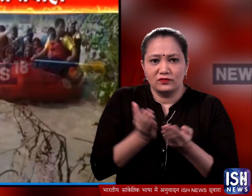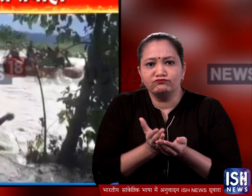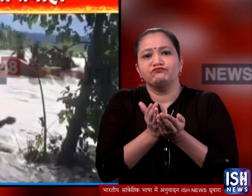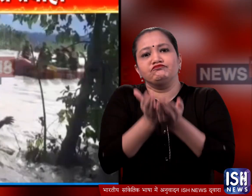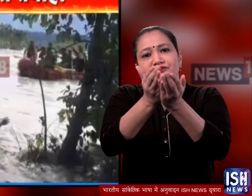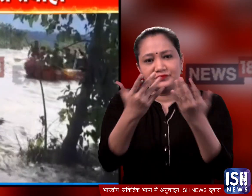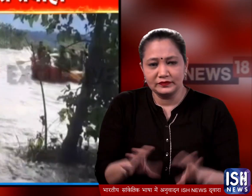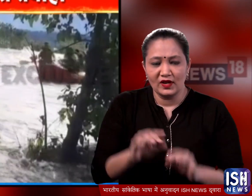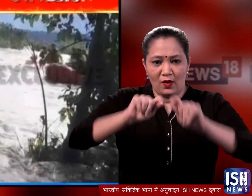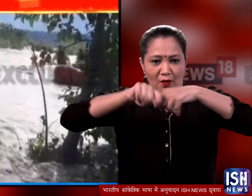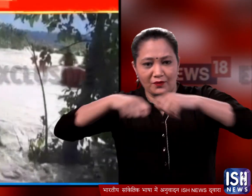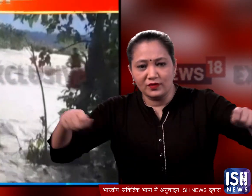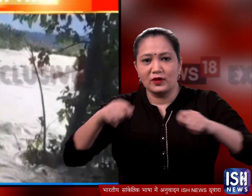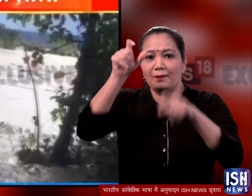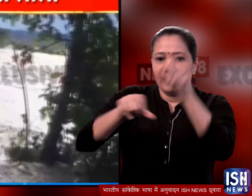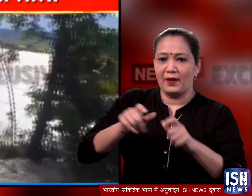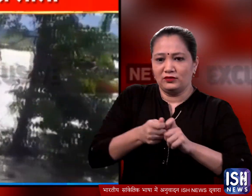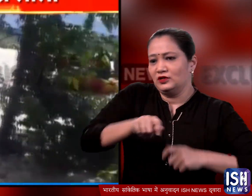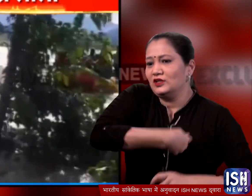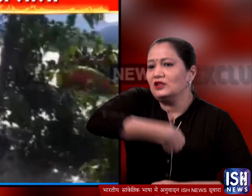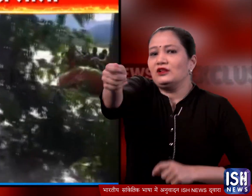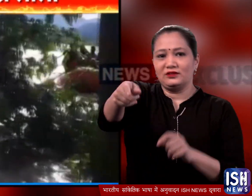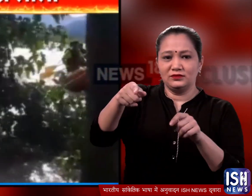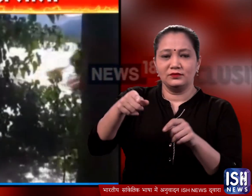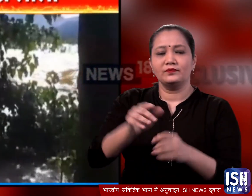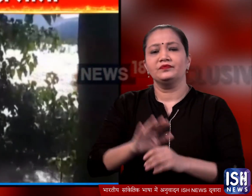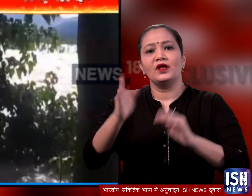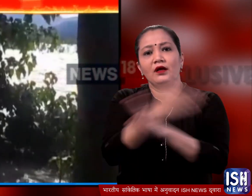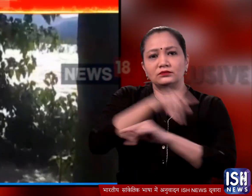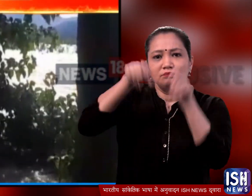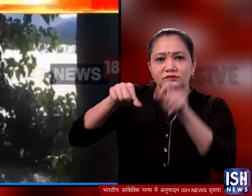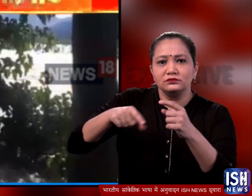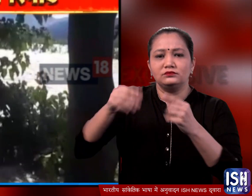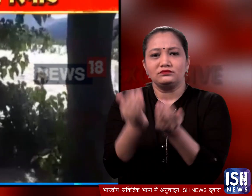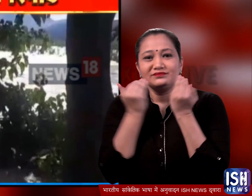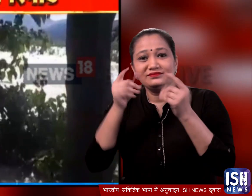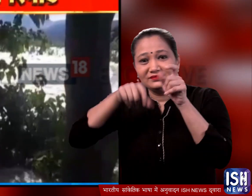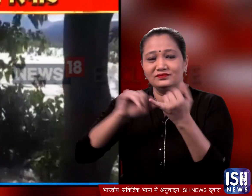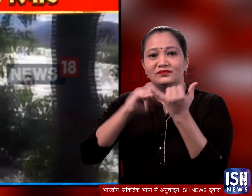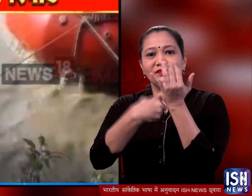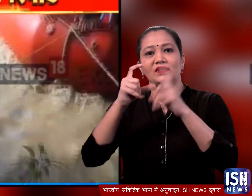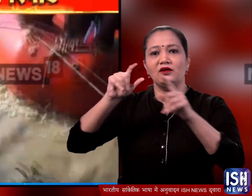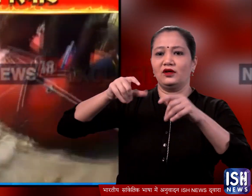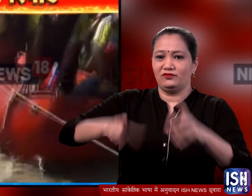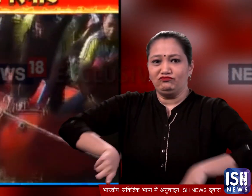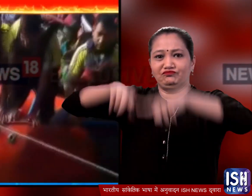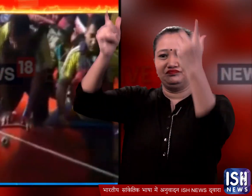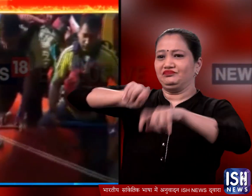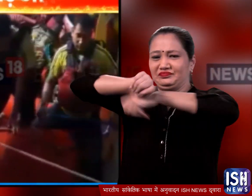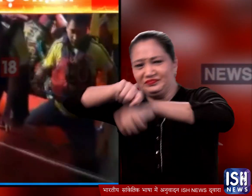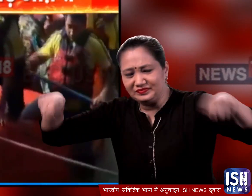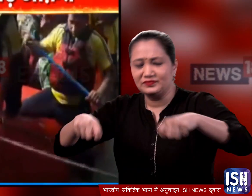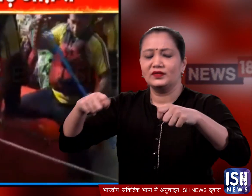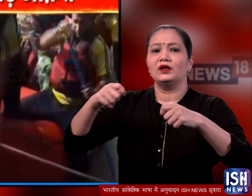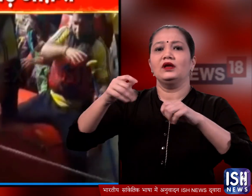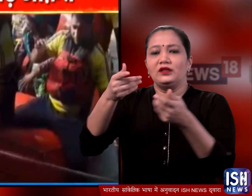से पहुंचे। फिर एक रस्सी फंसे हुए लोगों के पास फेंकी गई, जिसे पहले से वहां मौजूद कुछ बचाव कर्मियों ने पेड़ से बांध दिया और फिर धीरे धीरे लोगों